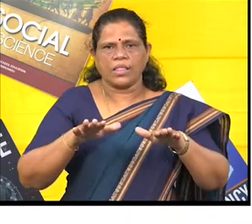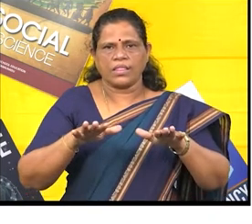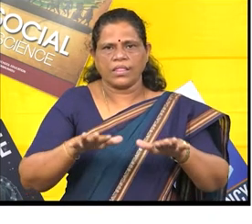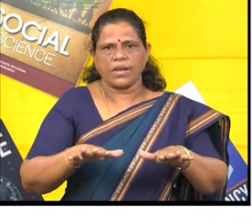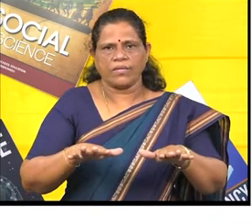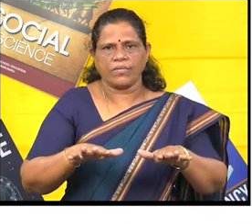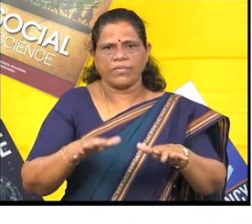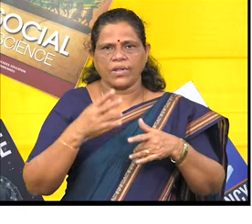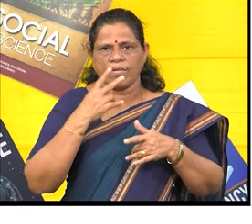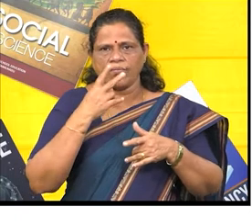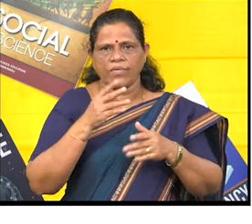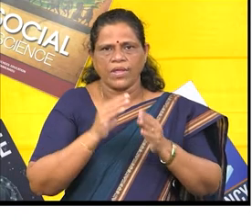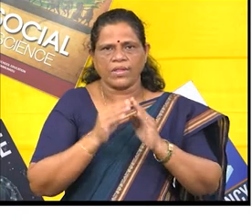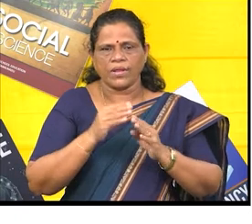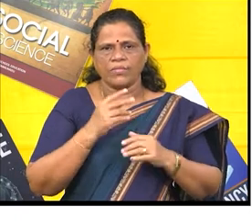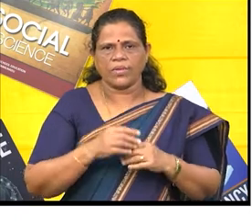தடயவியல் வேதியியலை பொறுத்தவரை